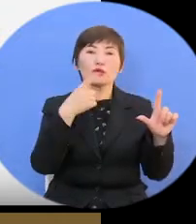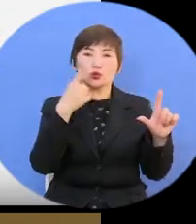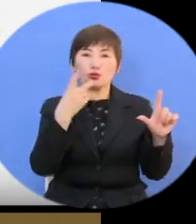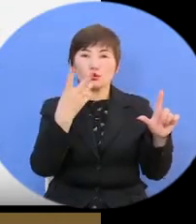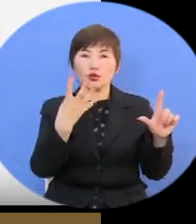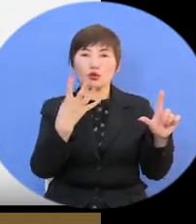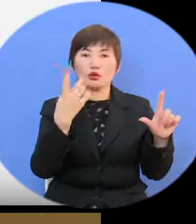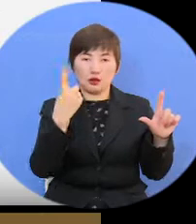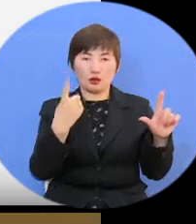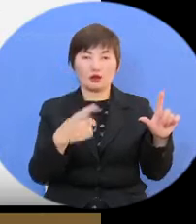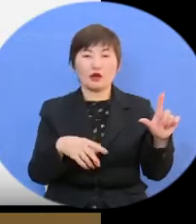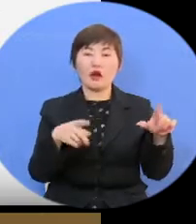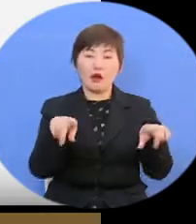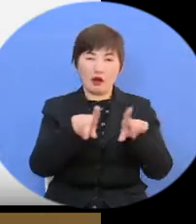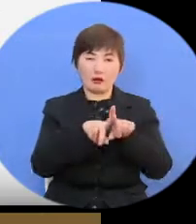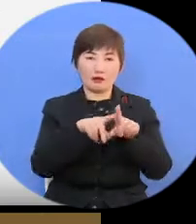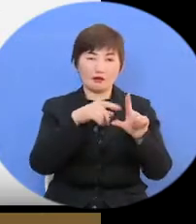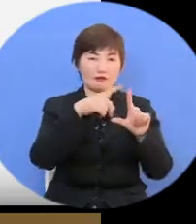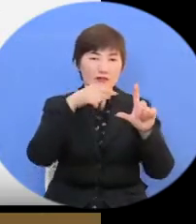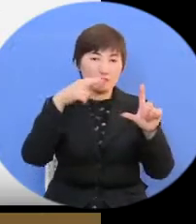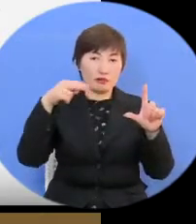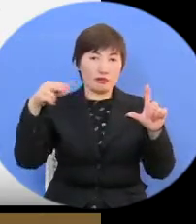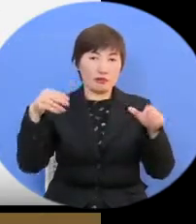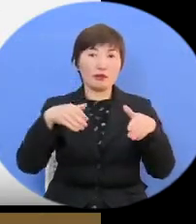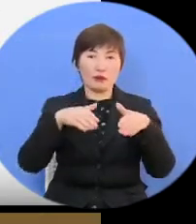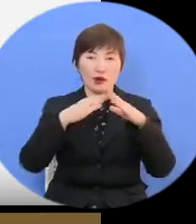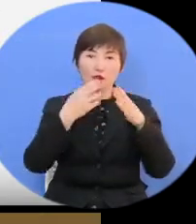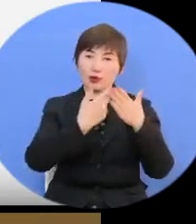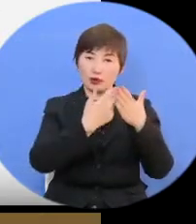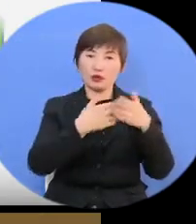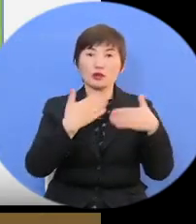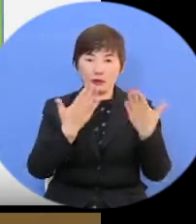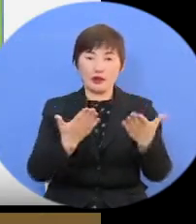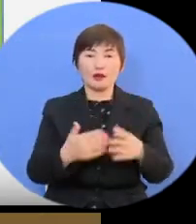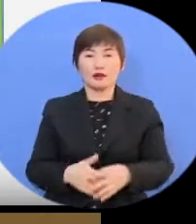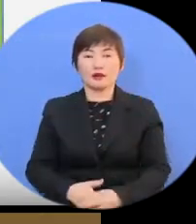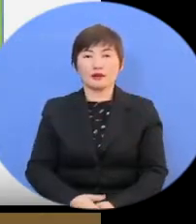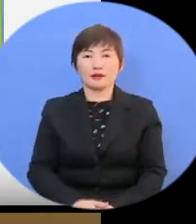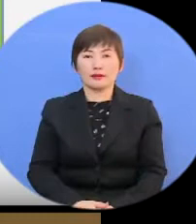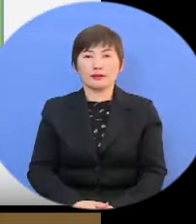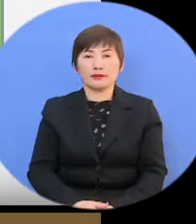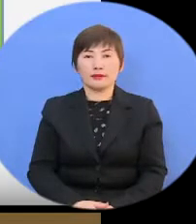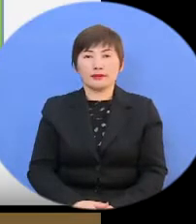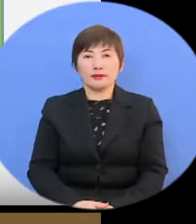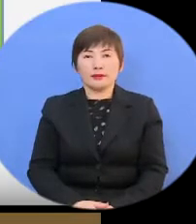141 см гих мэдчилэн баганан диаграммуудаар дүрслэн байна.